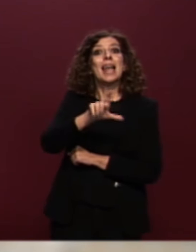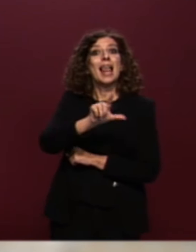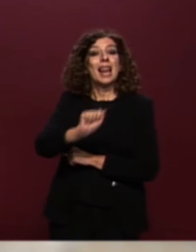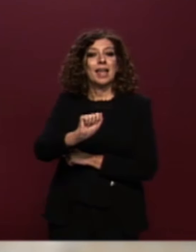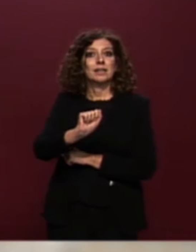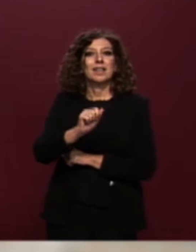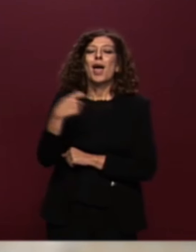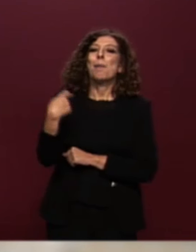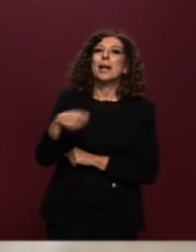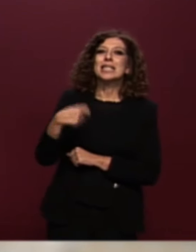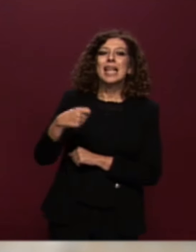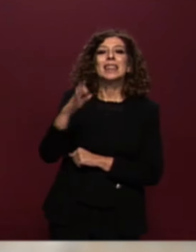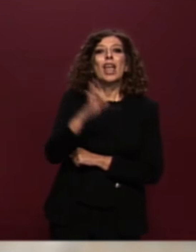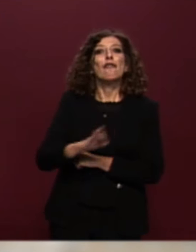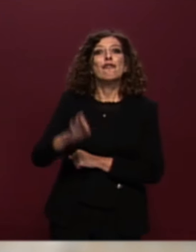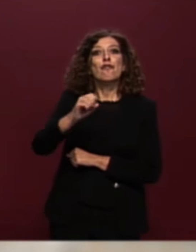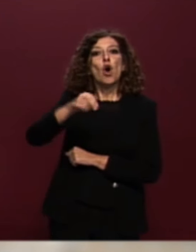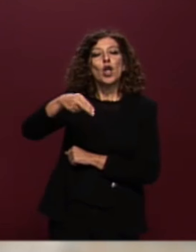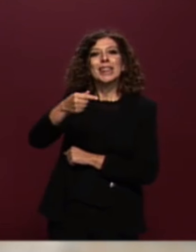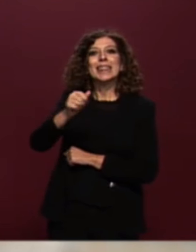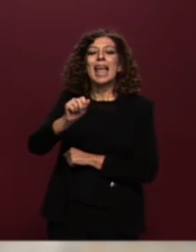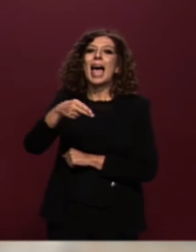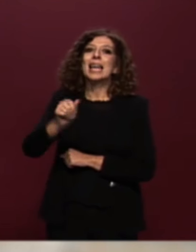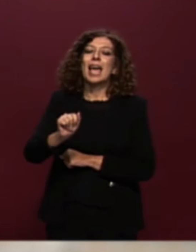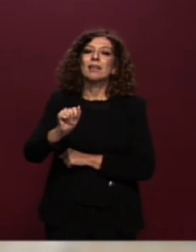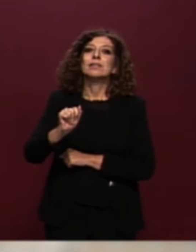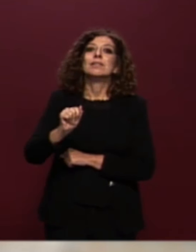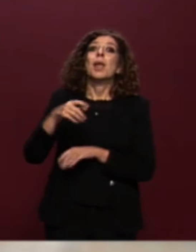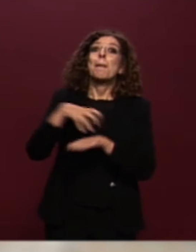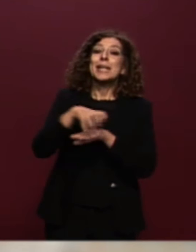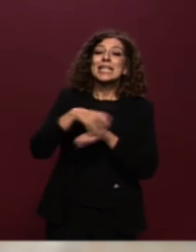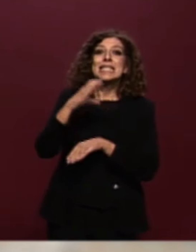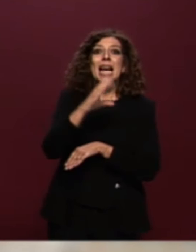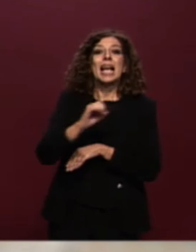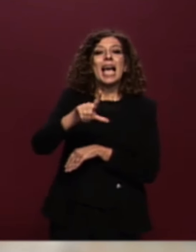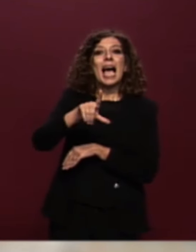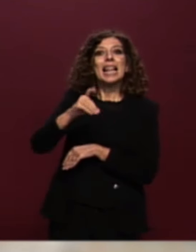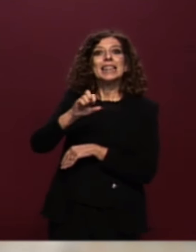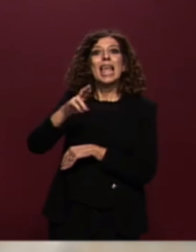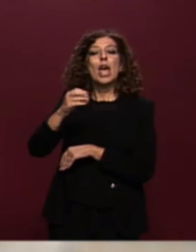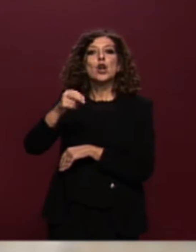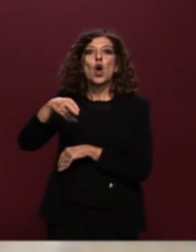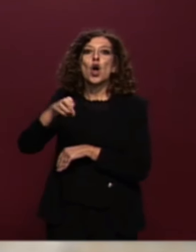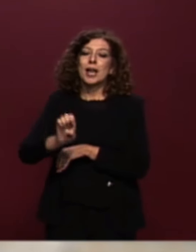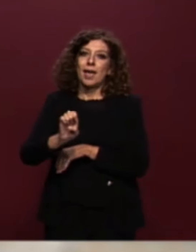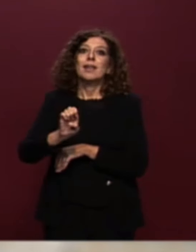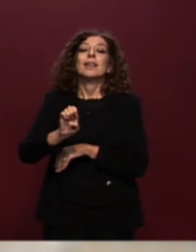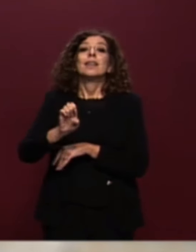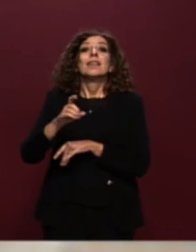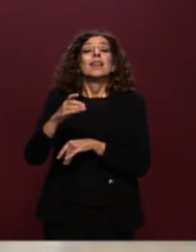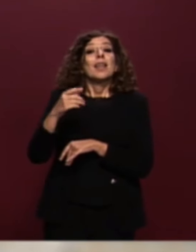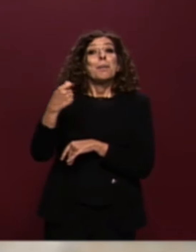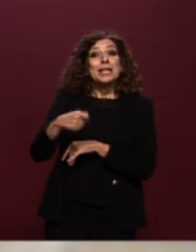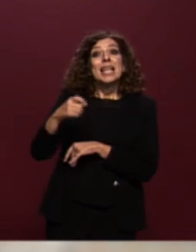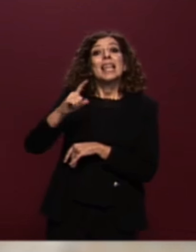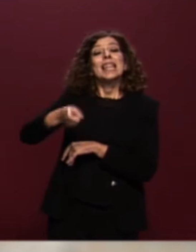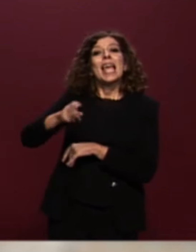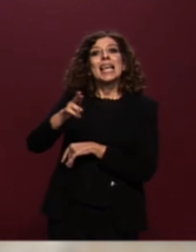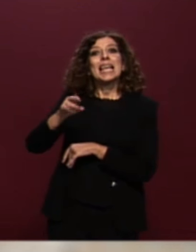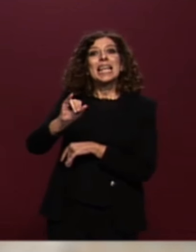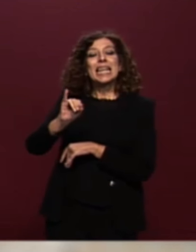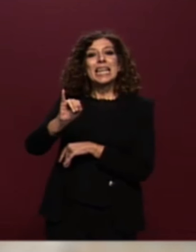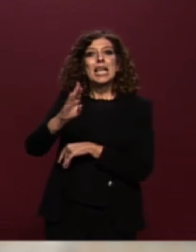Fontana, Ministra Calderone, Onorevole Ribaudo, signore e signori, mi auguro